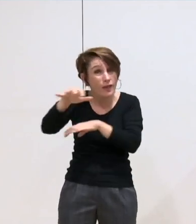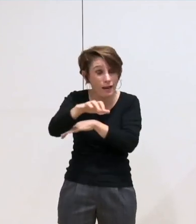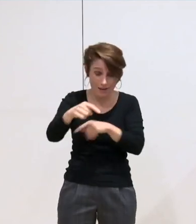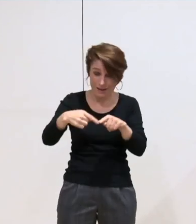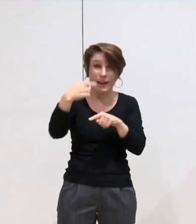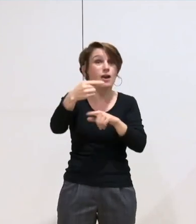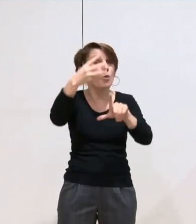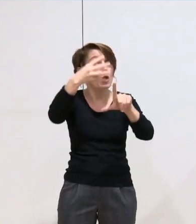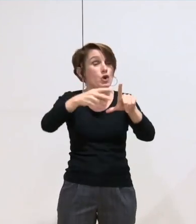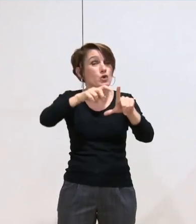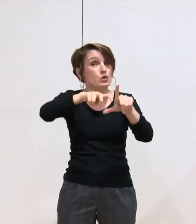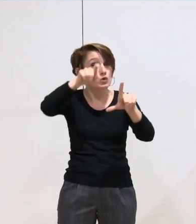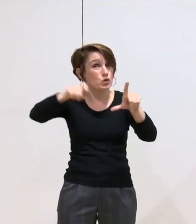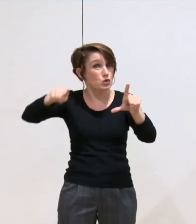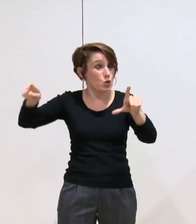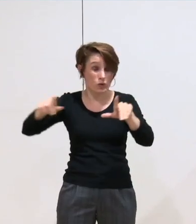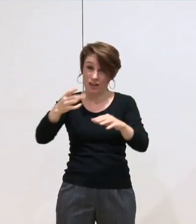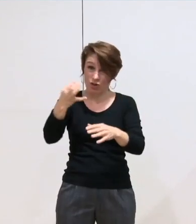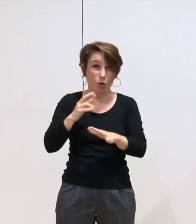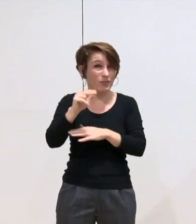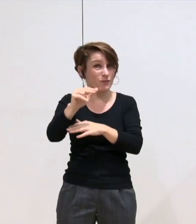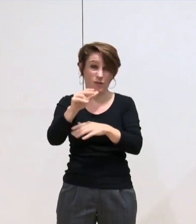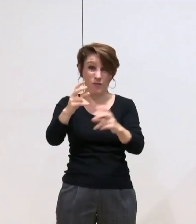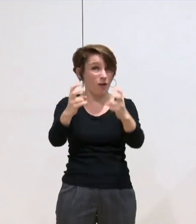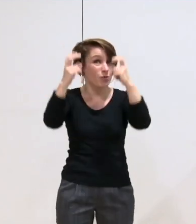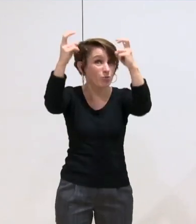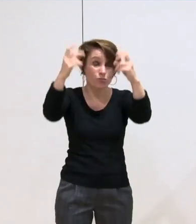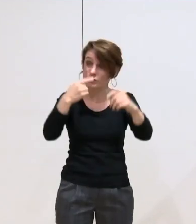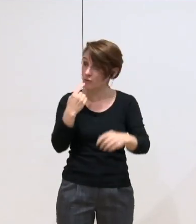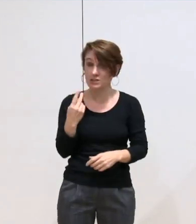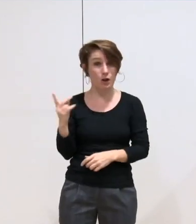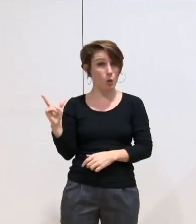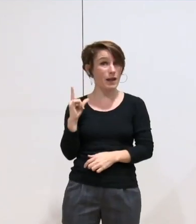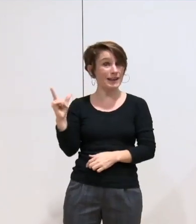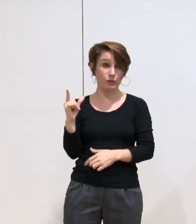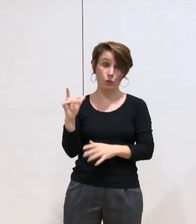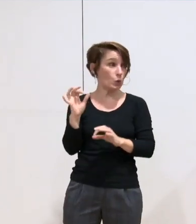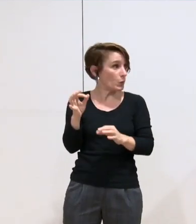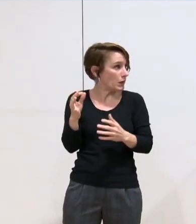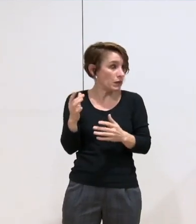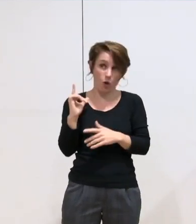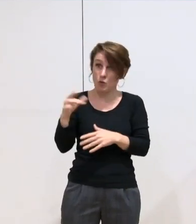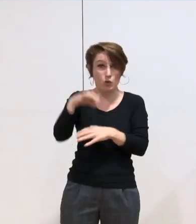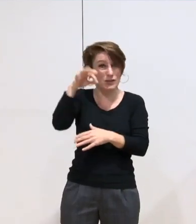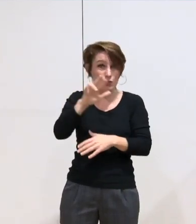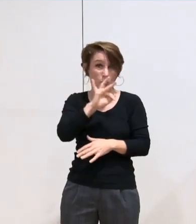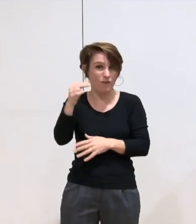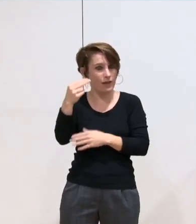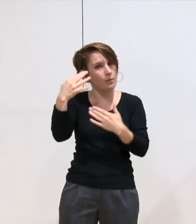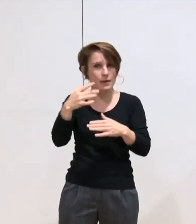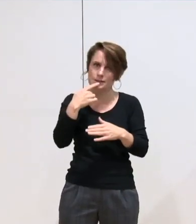venir. Donc je suis désolé, si nous ne sommes que deux, nous représentons l'un des principaux partis de France, et je crois qu'il ne faudrait pas